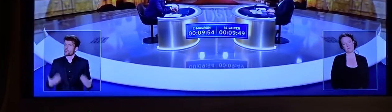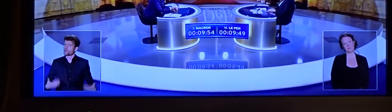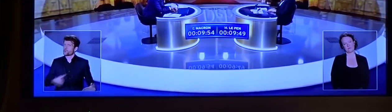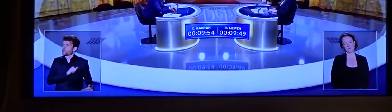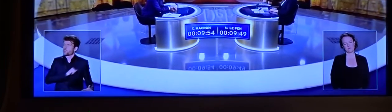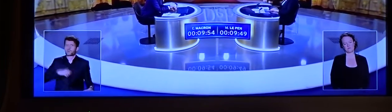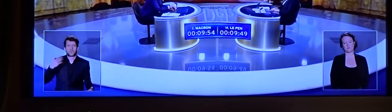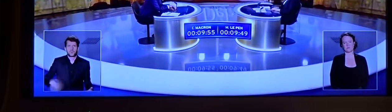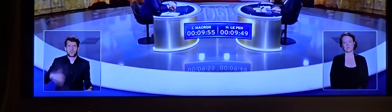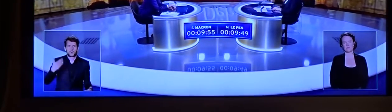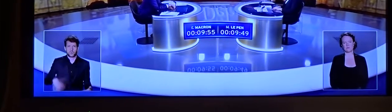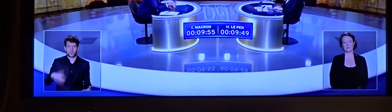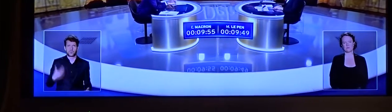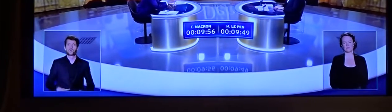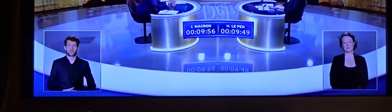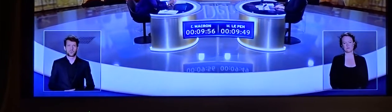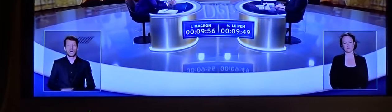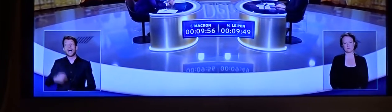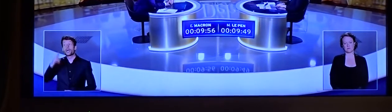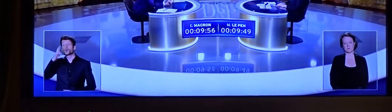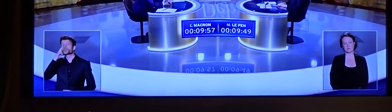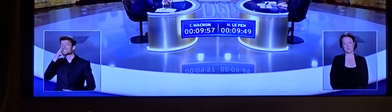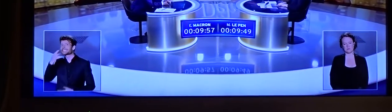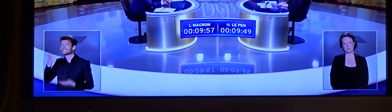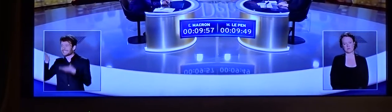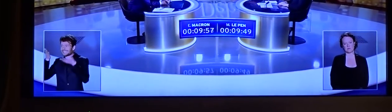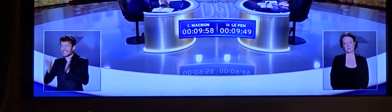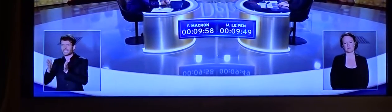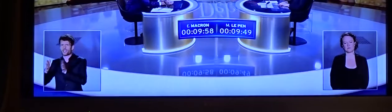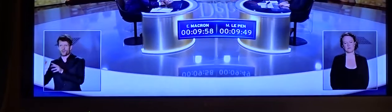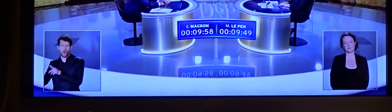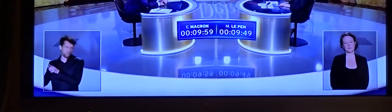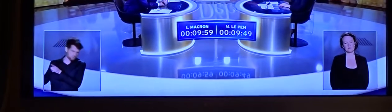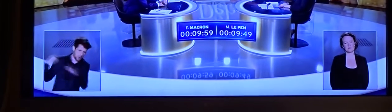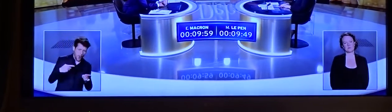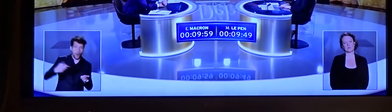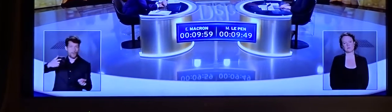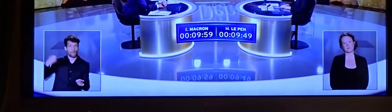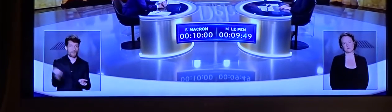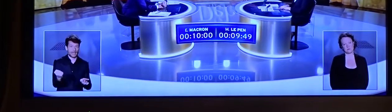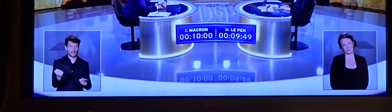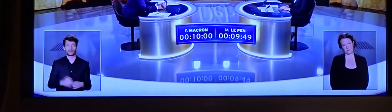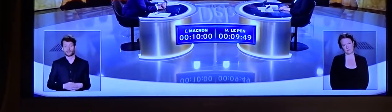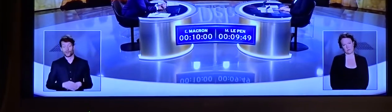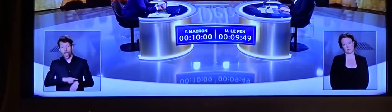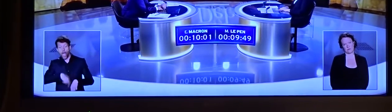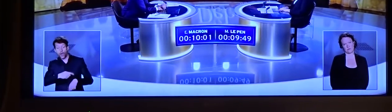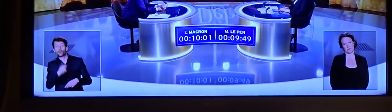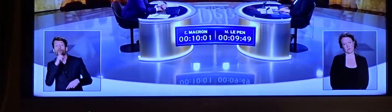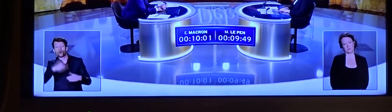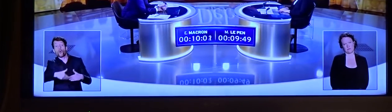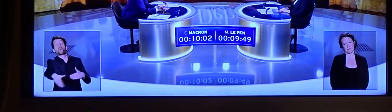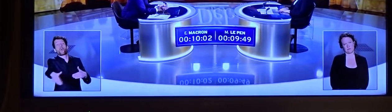puisque la Russie a décidé d'accroître son offensive et que les prochaines heures, les prochains jours seront marqués